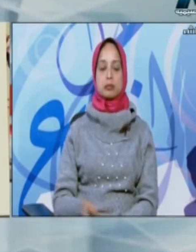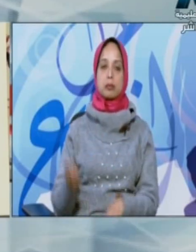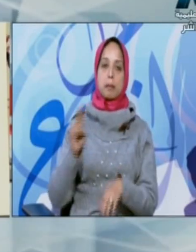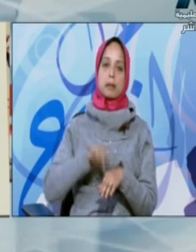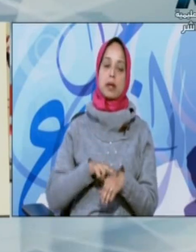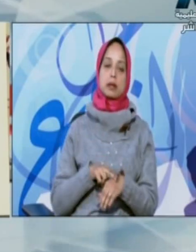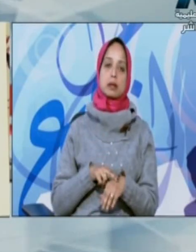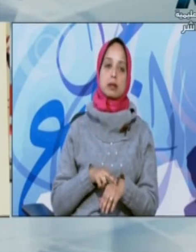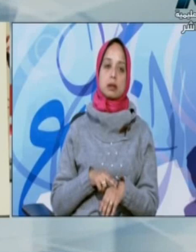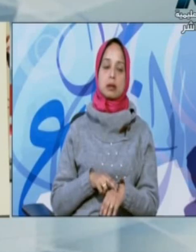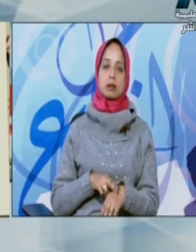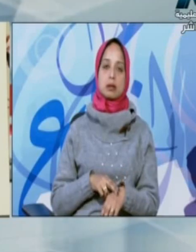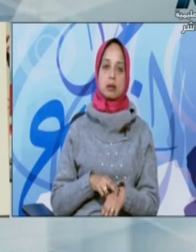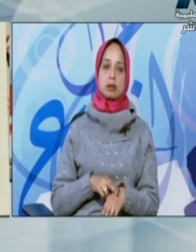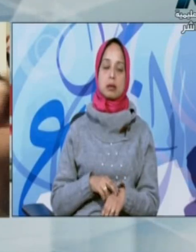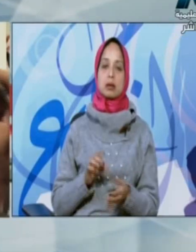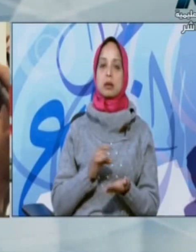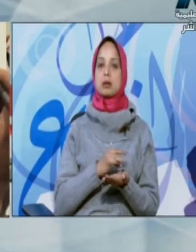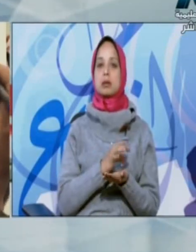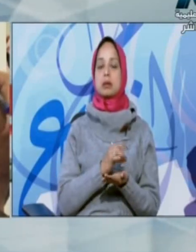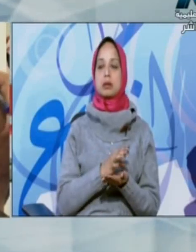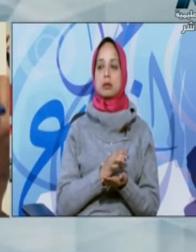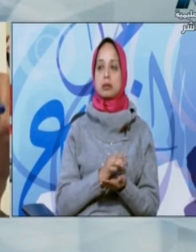بعد اقاله